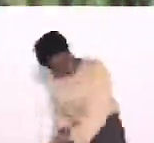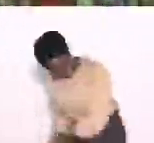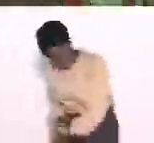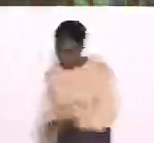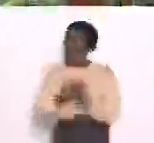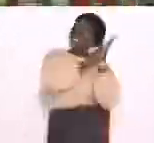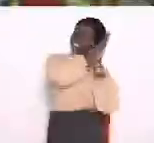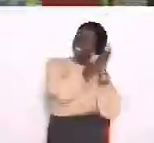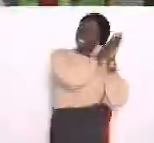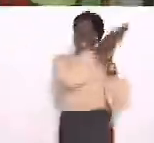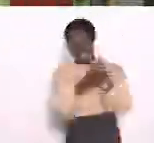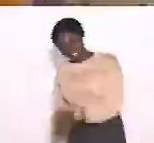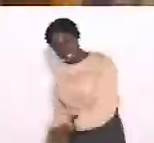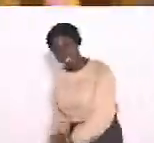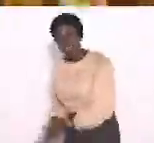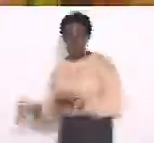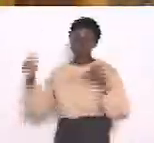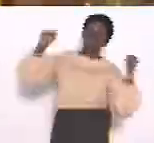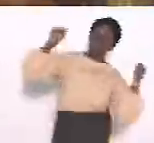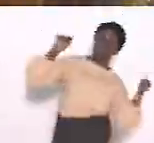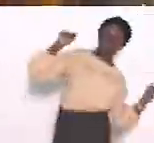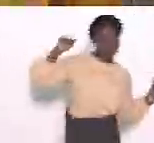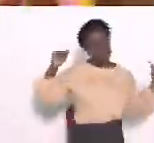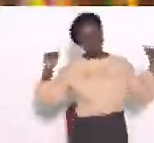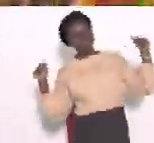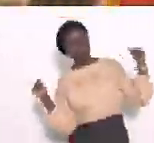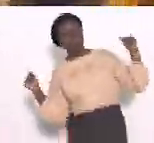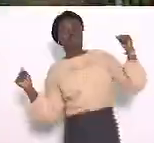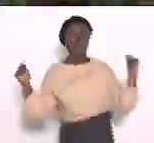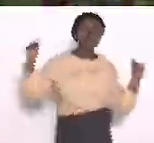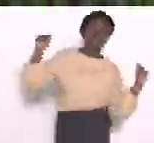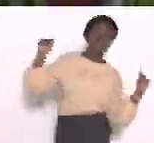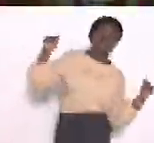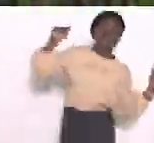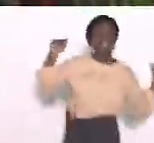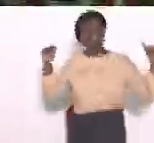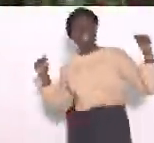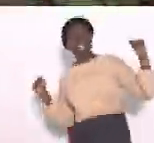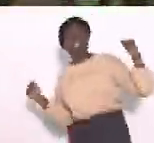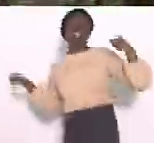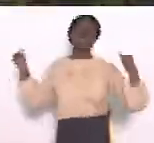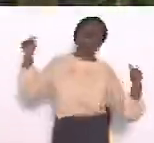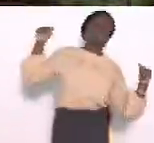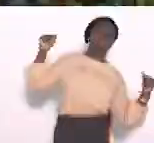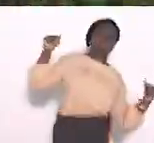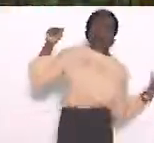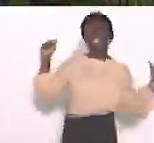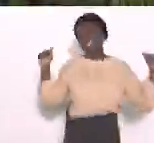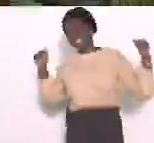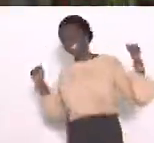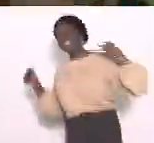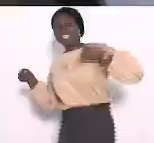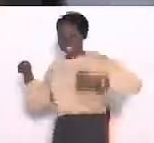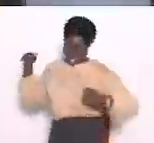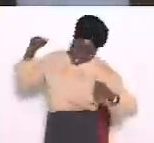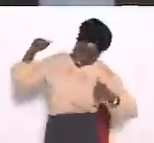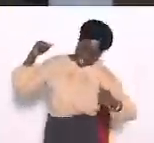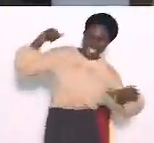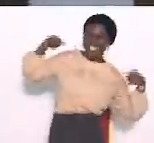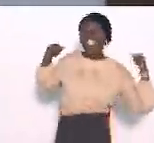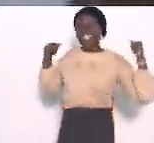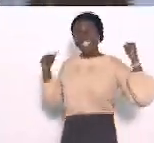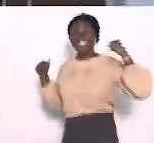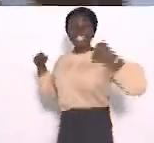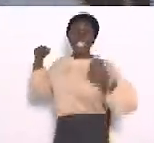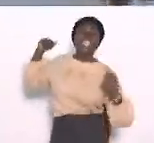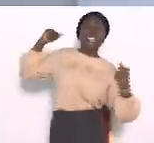yesuani yo yo yo yo yo yo yo yo yoa Yesu semamaama